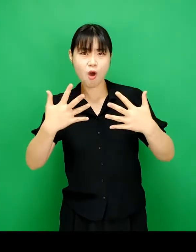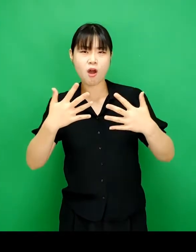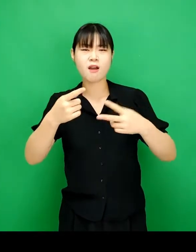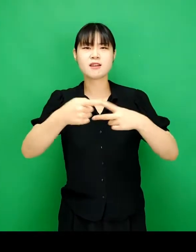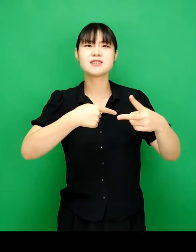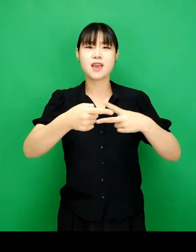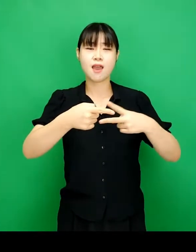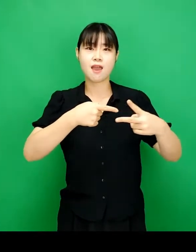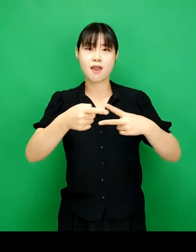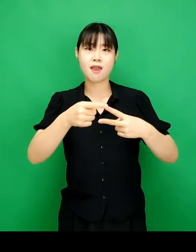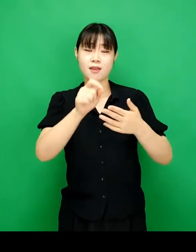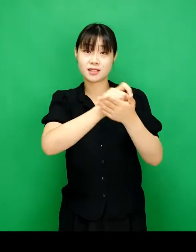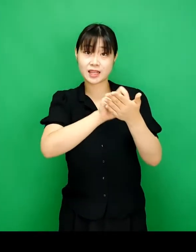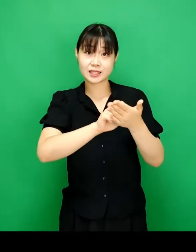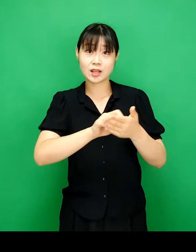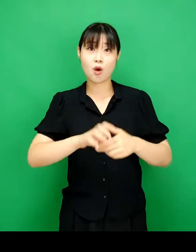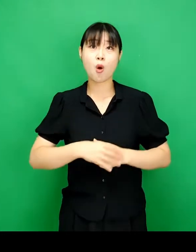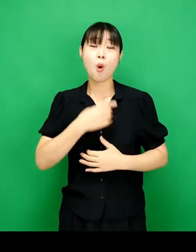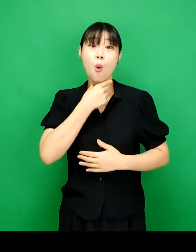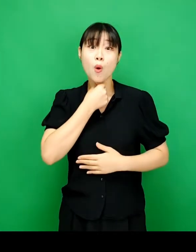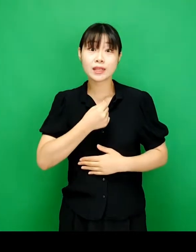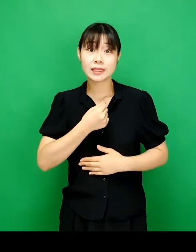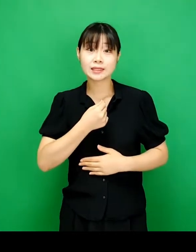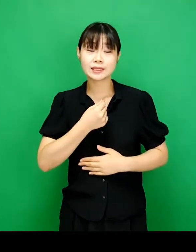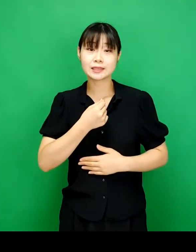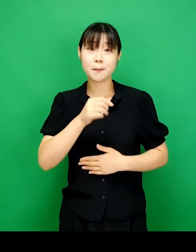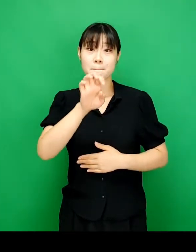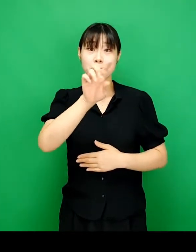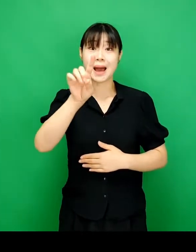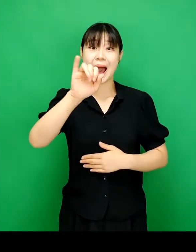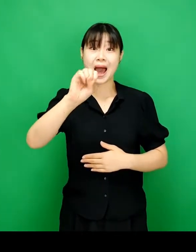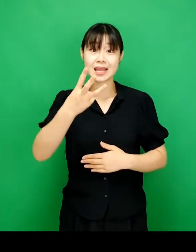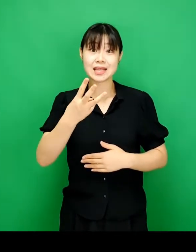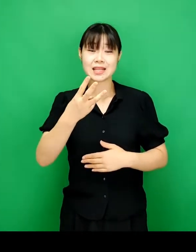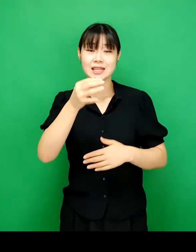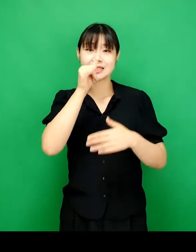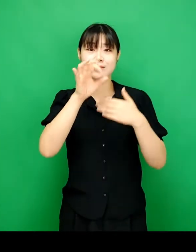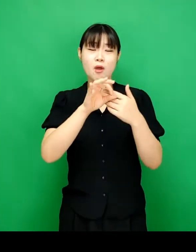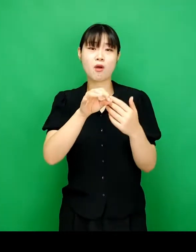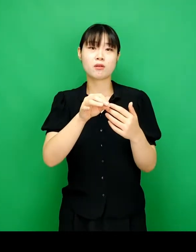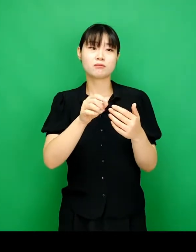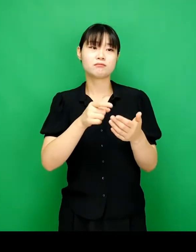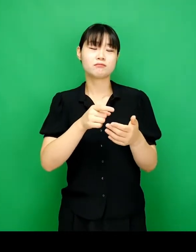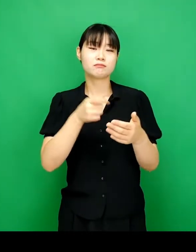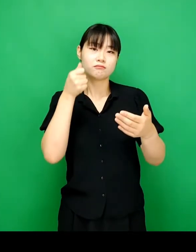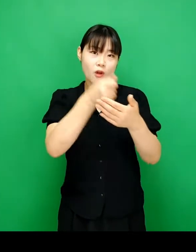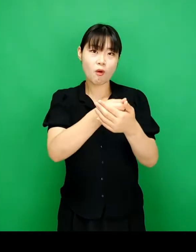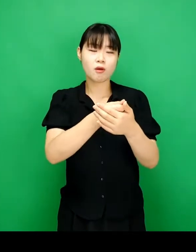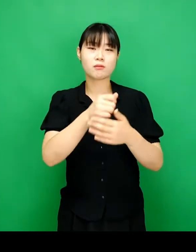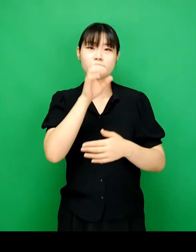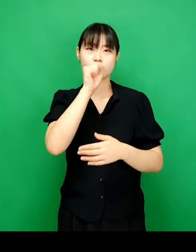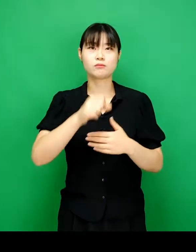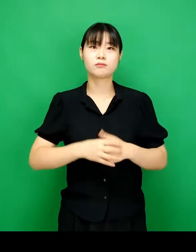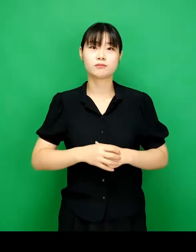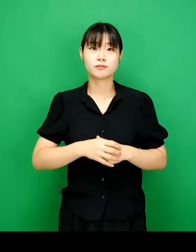내용은 누가 봐도 이해할 수 있도록 명확히 쓰고 원하는 파일 형식이 있다면 지정하면